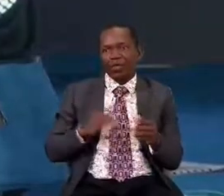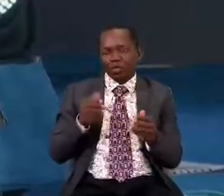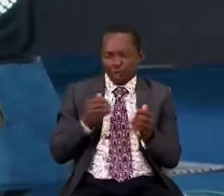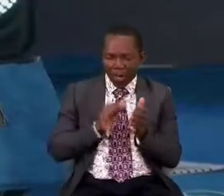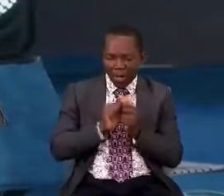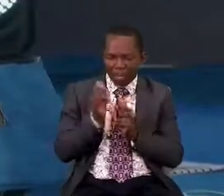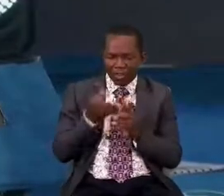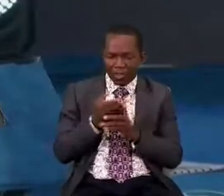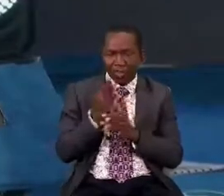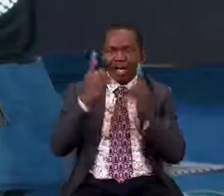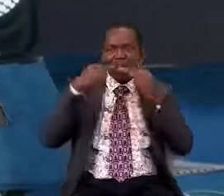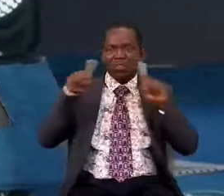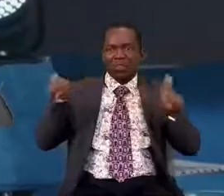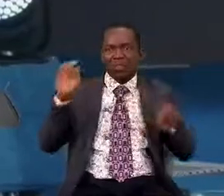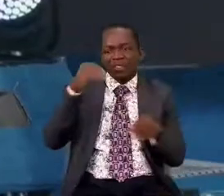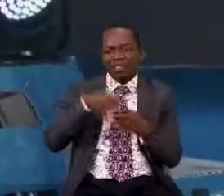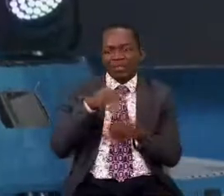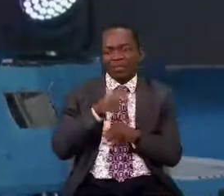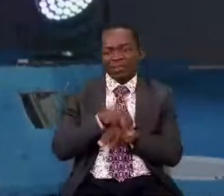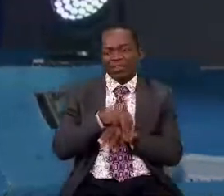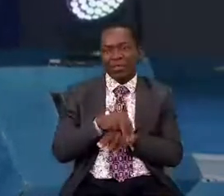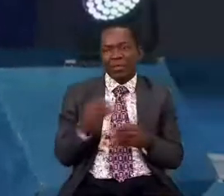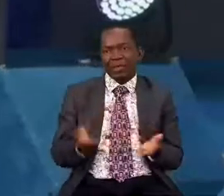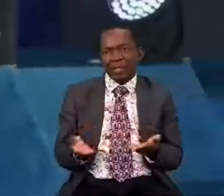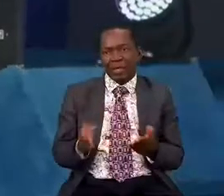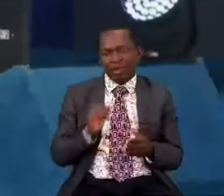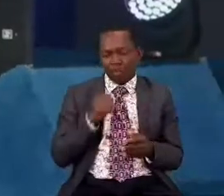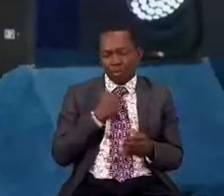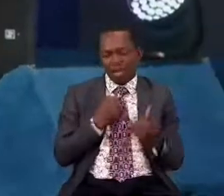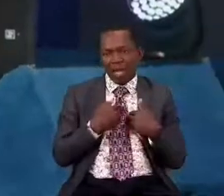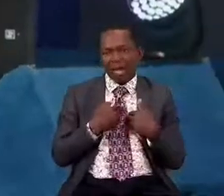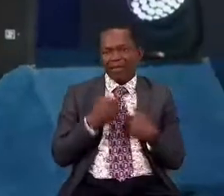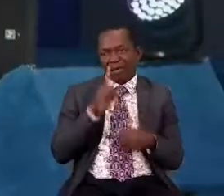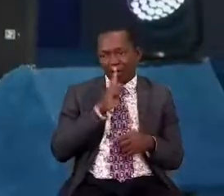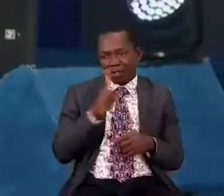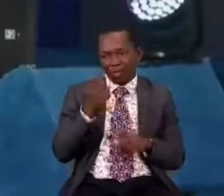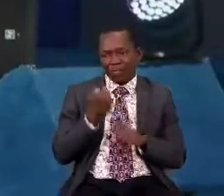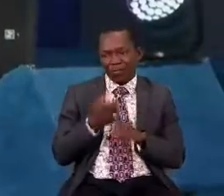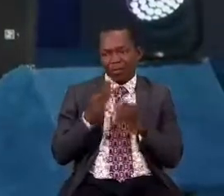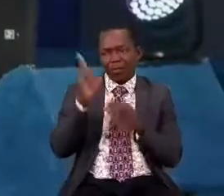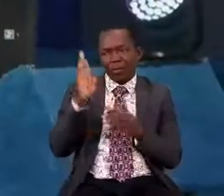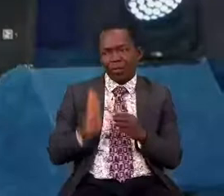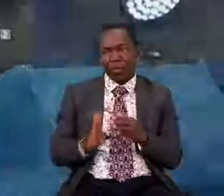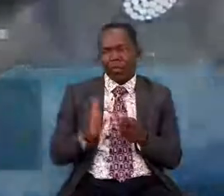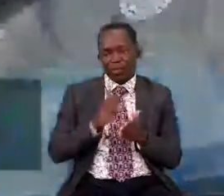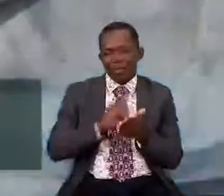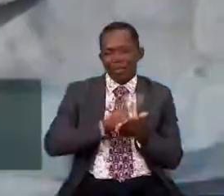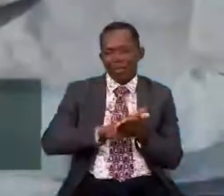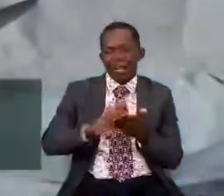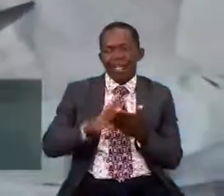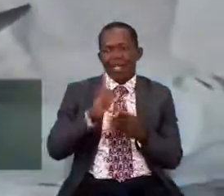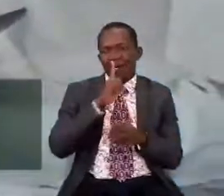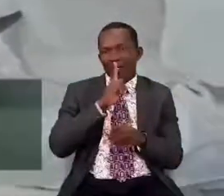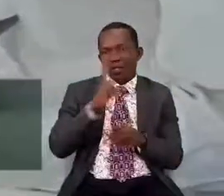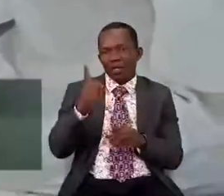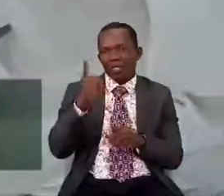l'assurance venant de Dieu, l'assurance divine, pour l'accomplissement dans le ministère. Josué chapitre 1,